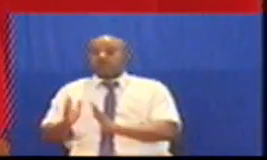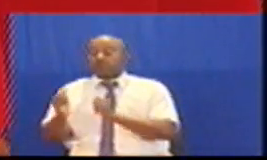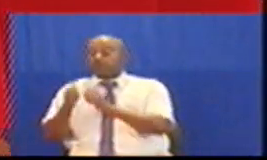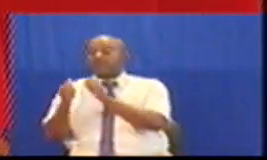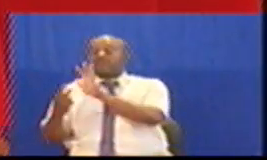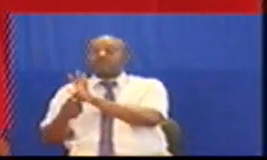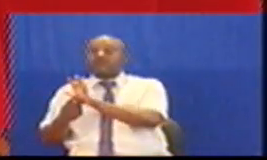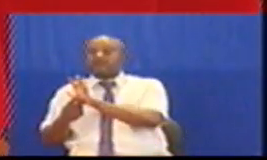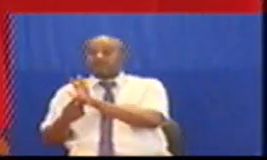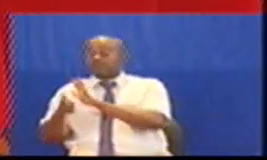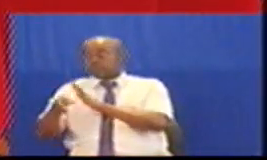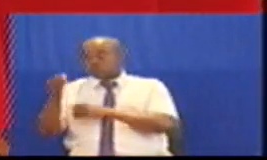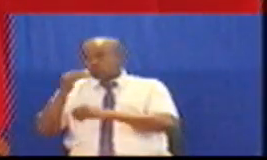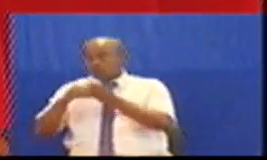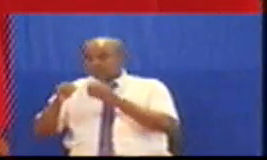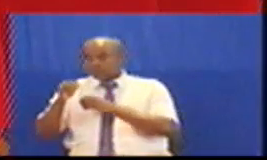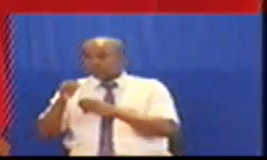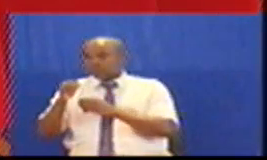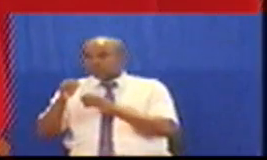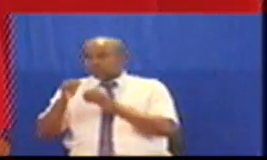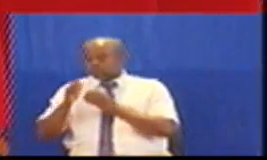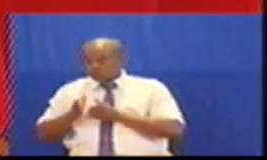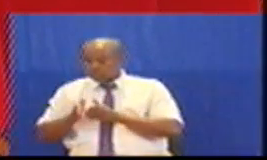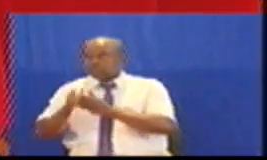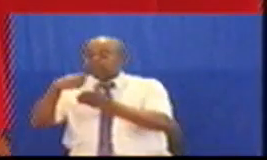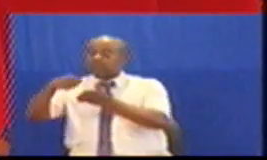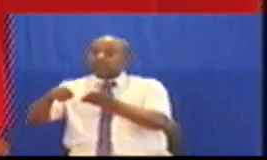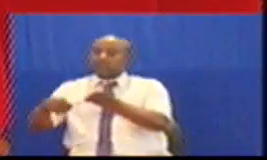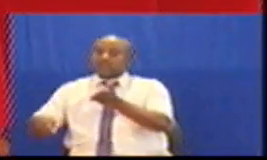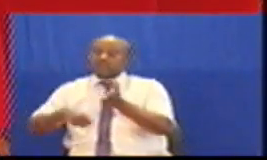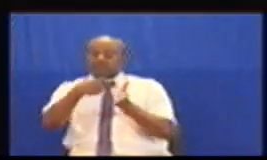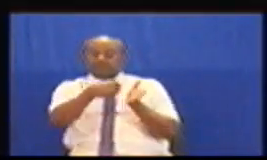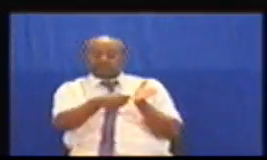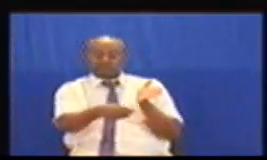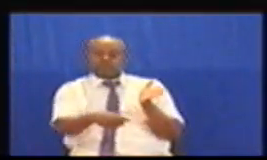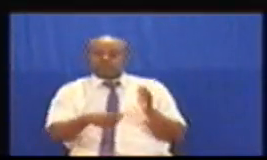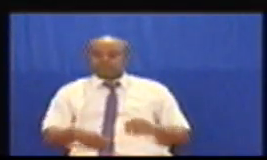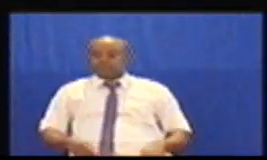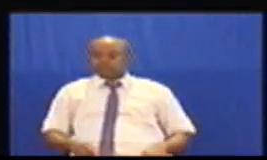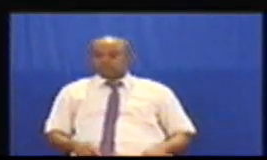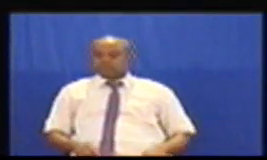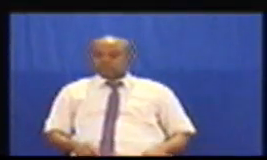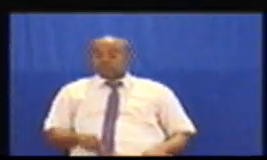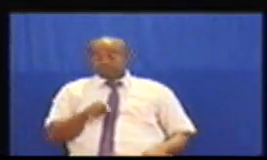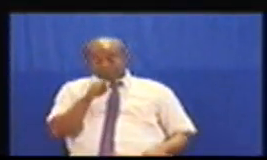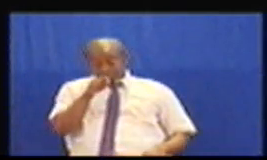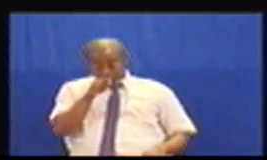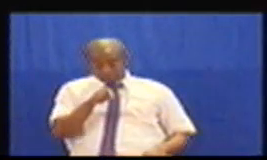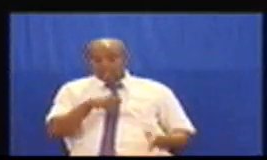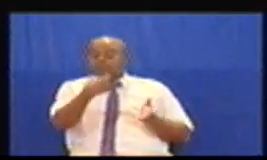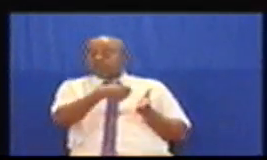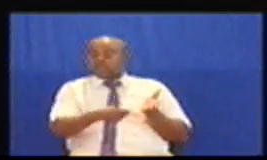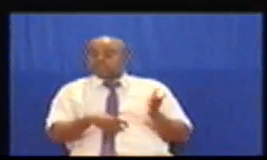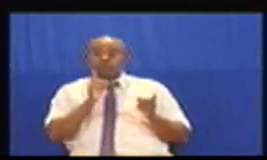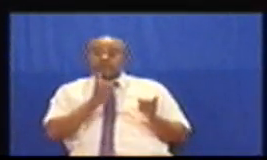17 wamechangia kwa njia ya maandishi. Haya maandishi yatajibiwa kwa